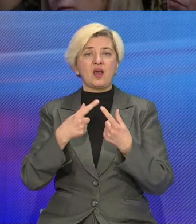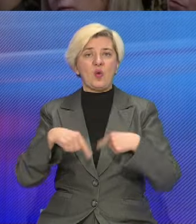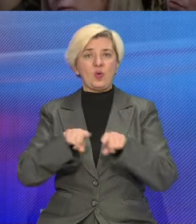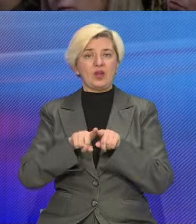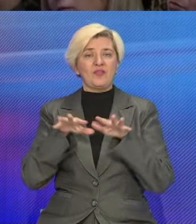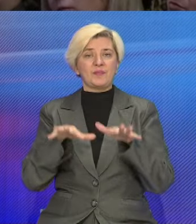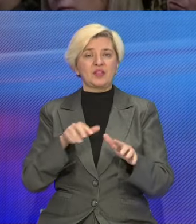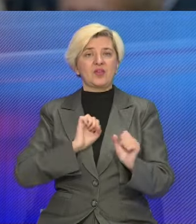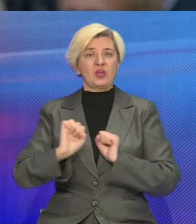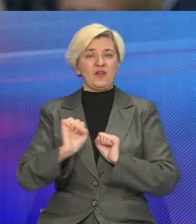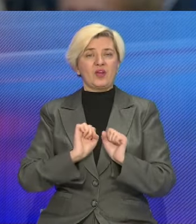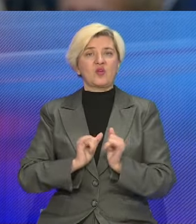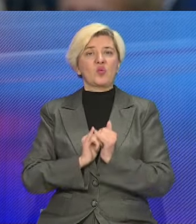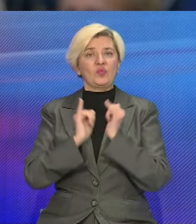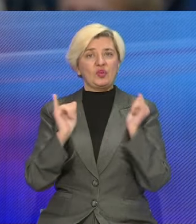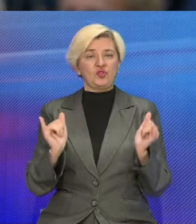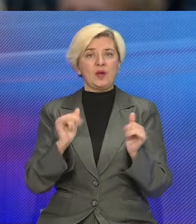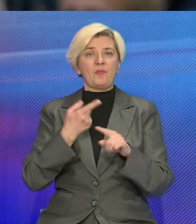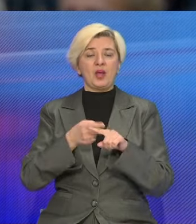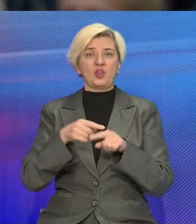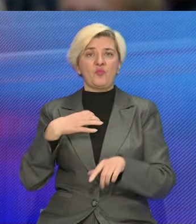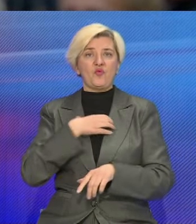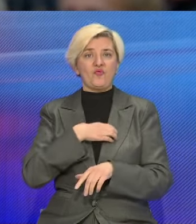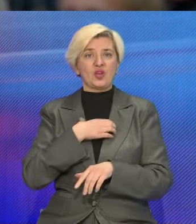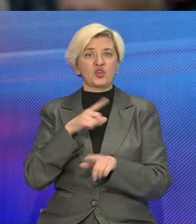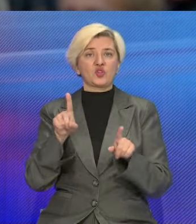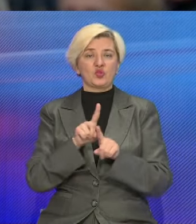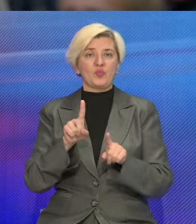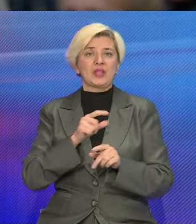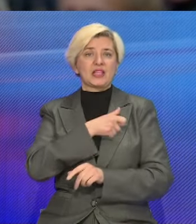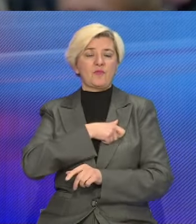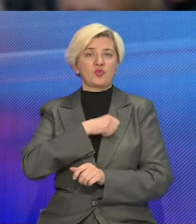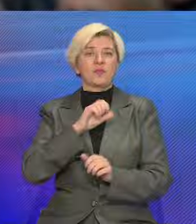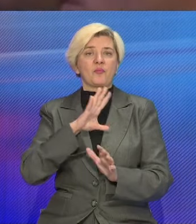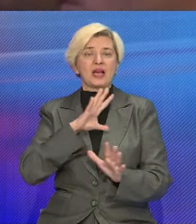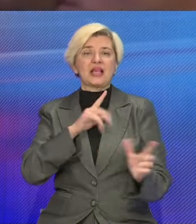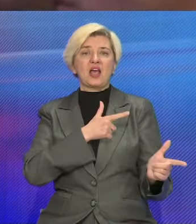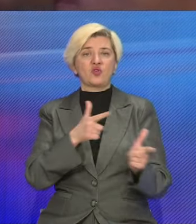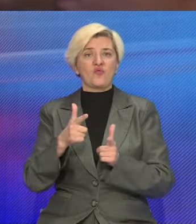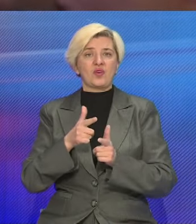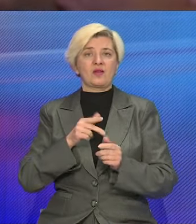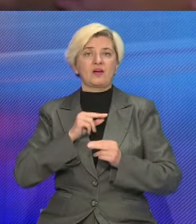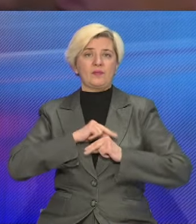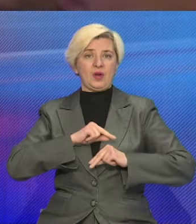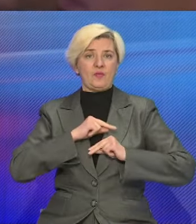місцівській савєті депутатів нового склікання були готові самоданно працювати і повишати добробіт грудзінців.